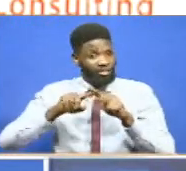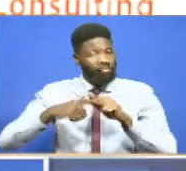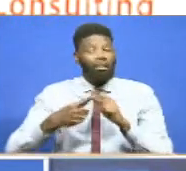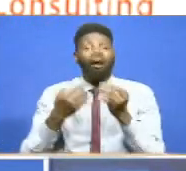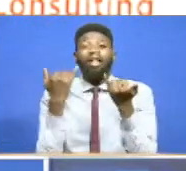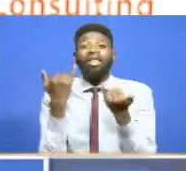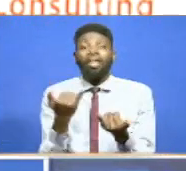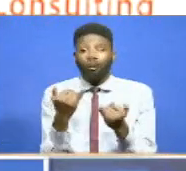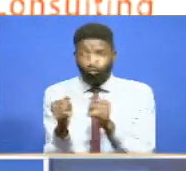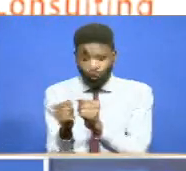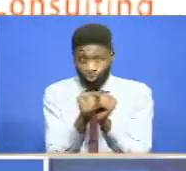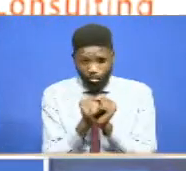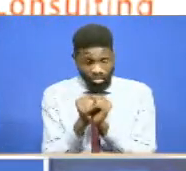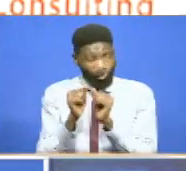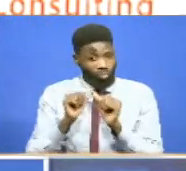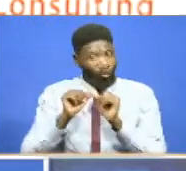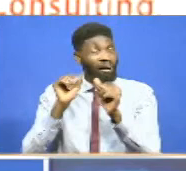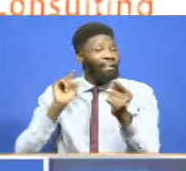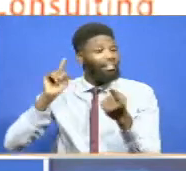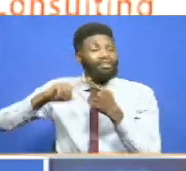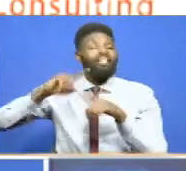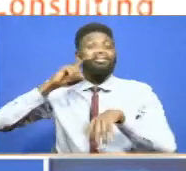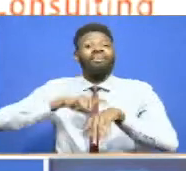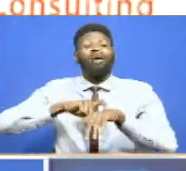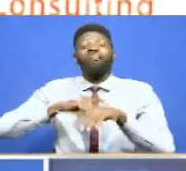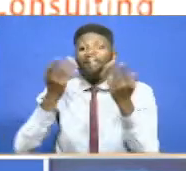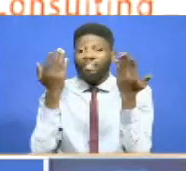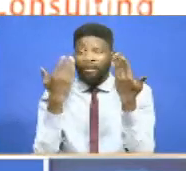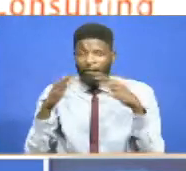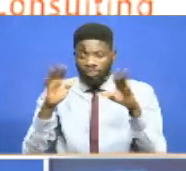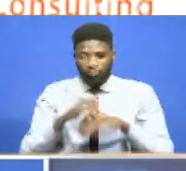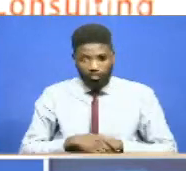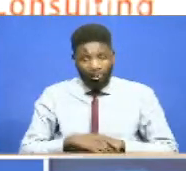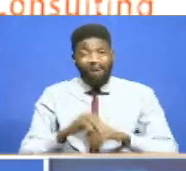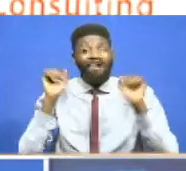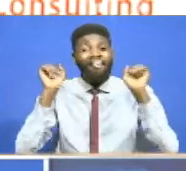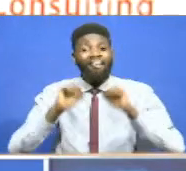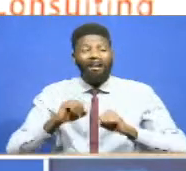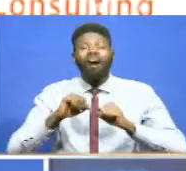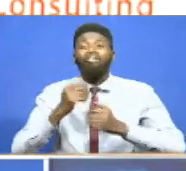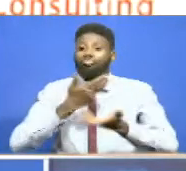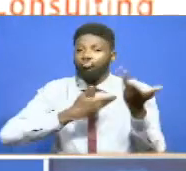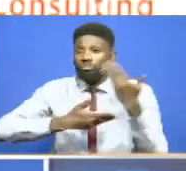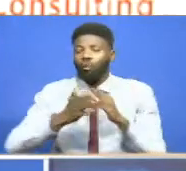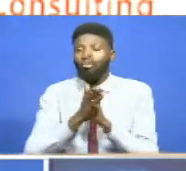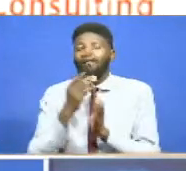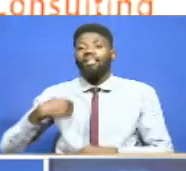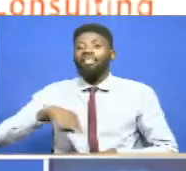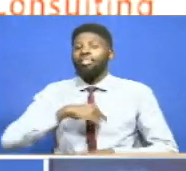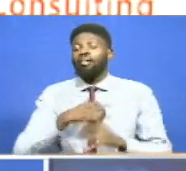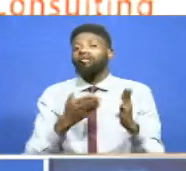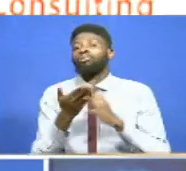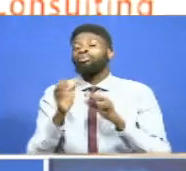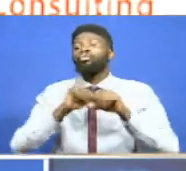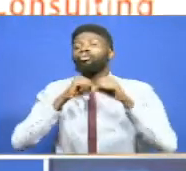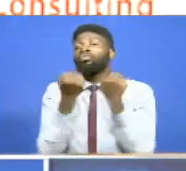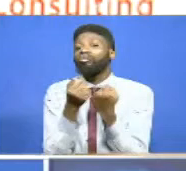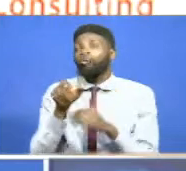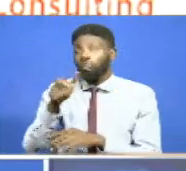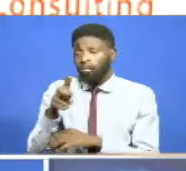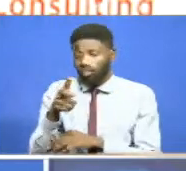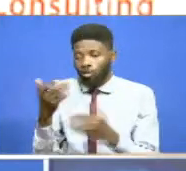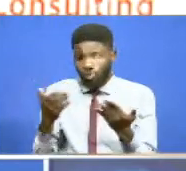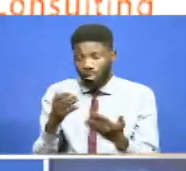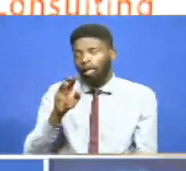Andamana nami hadi tamati, lakini unaweza kujumuika nasi kwenye taarifa za leo kupitia mitandao ya kijamii ikiwemo at Kamche Menza na at